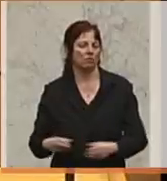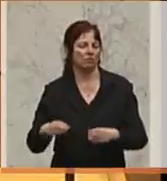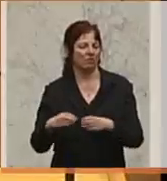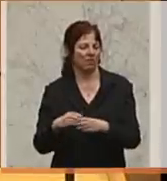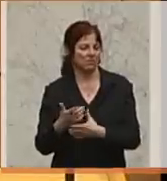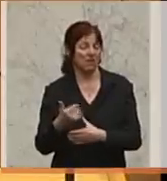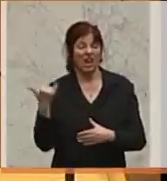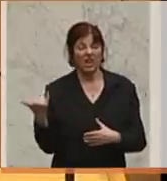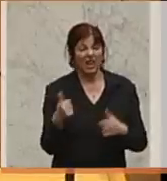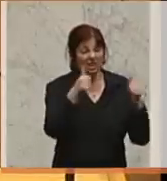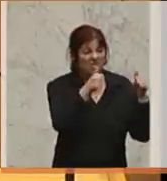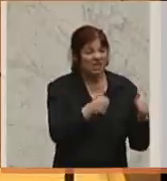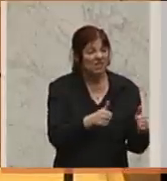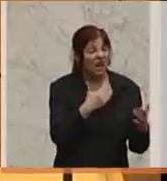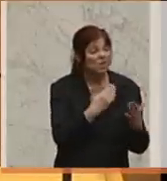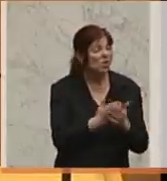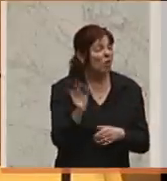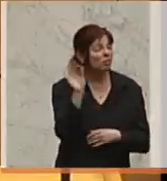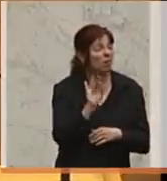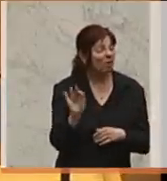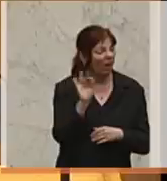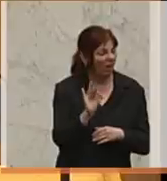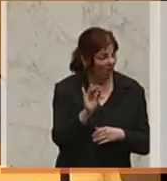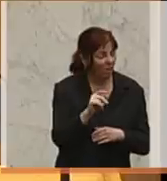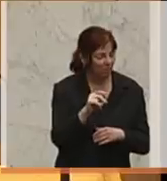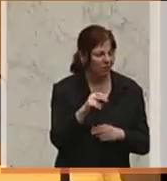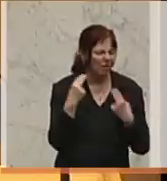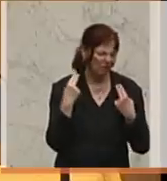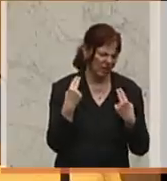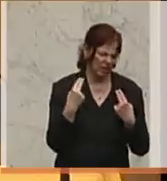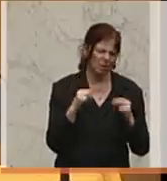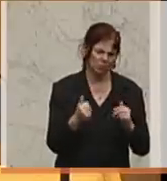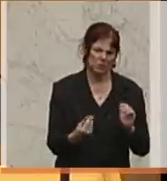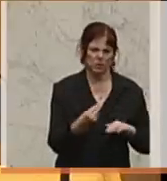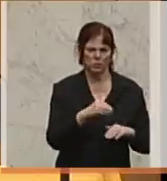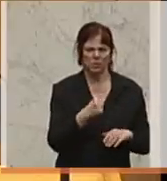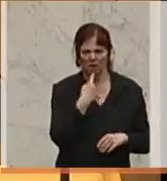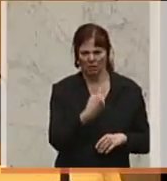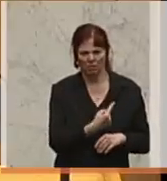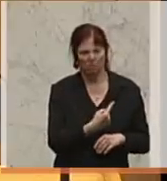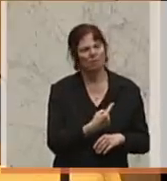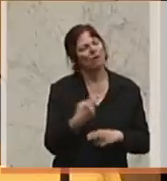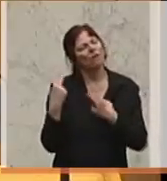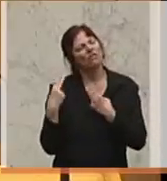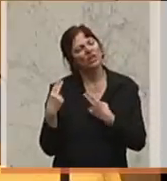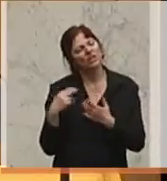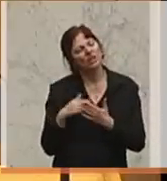kriminell oder irgendeine kriminelle Machenschaft. Das ist mal schon mal wichtig festzuhalten, sondern die entscheidende Frage ist ja